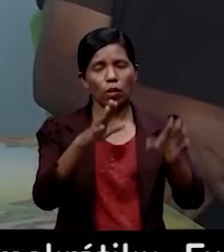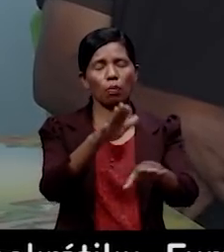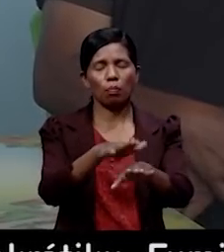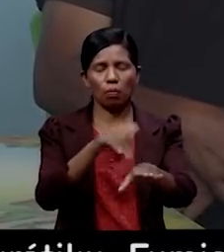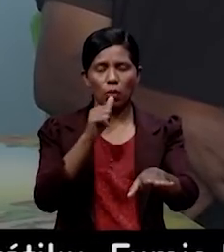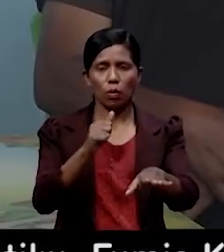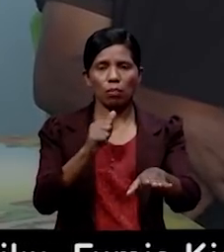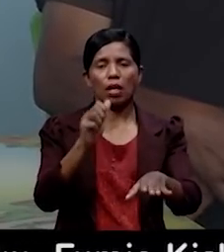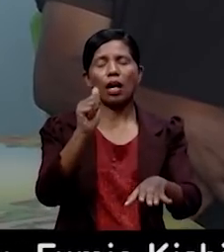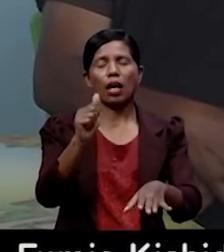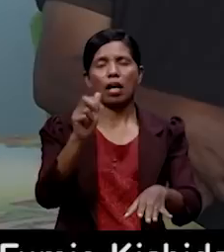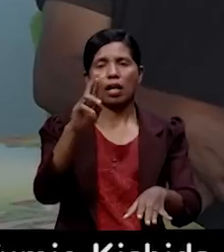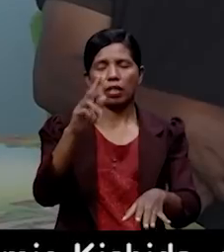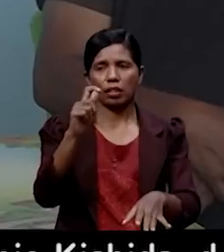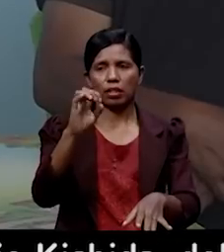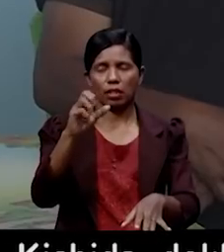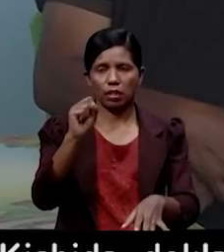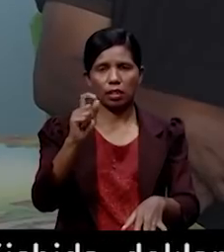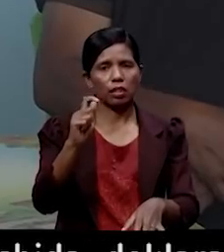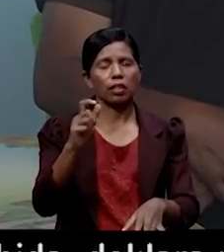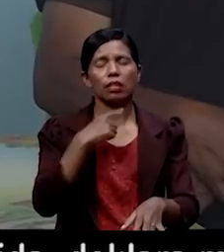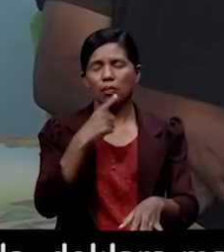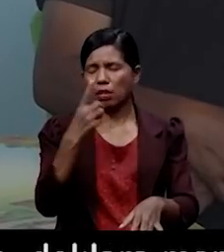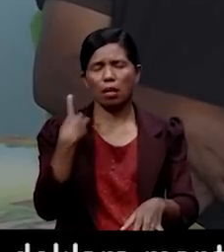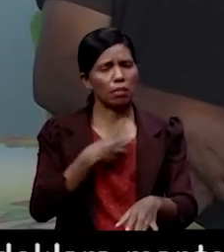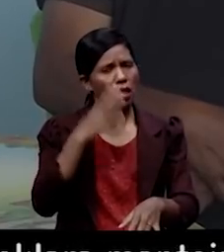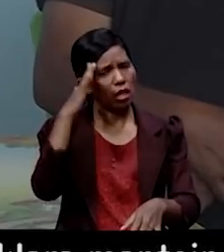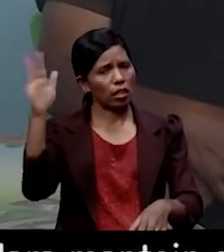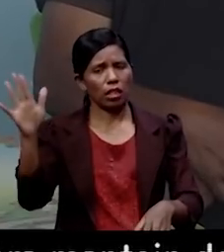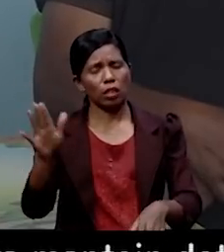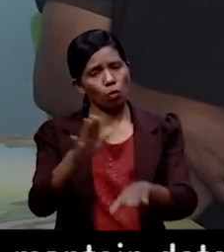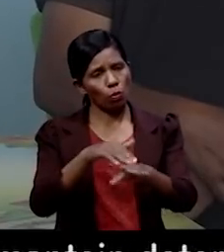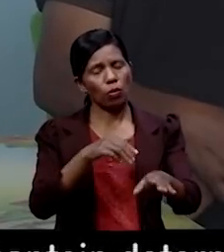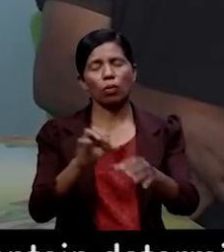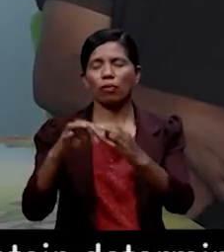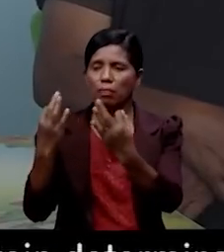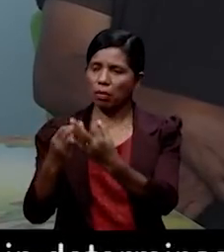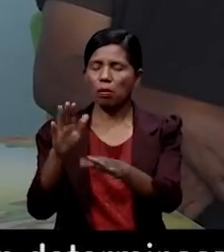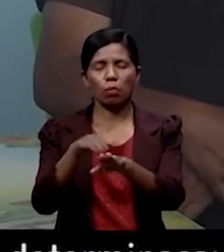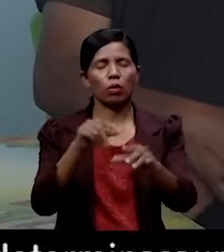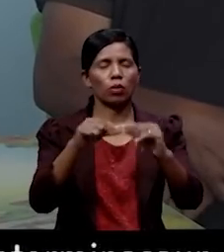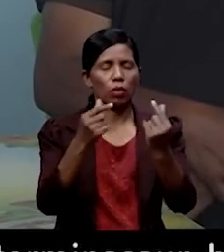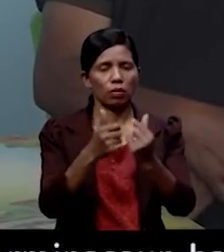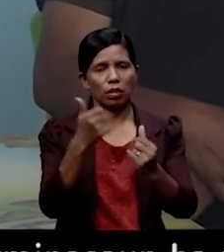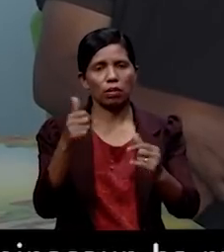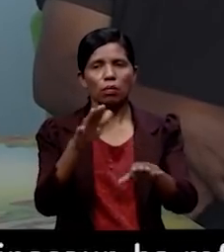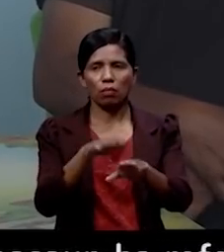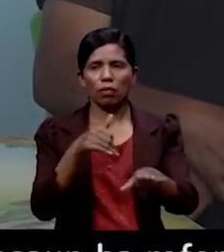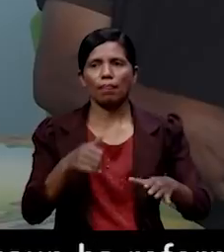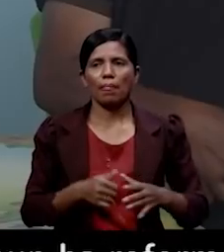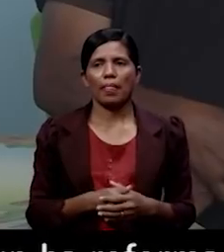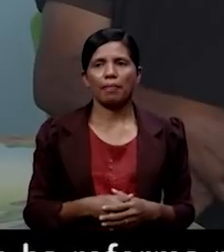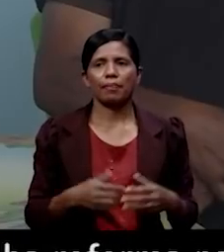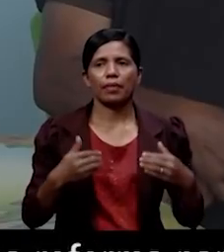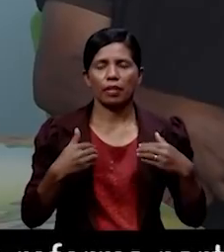latin. Ketalo be familia, familia ma hilmal det kari. Ketahalo grupo balon dito ng barang kabal liur kari tama mus buat